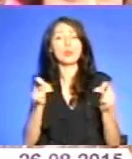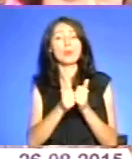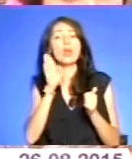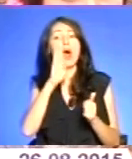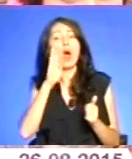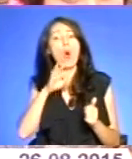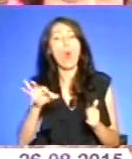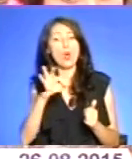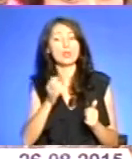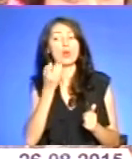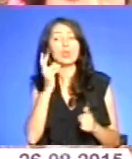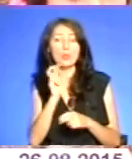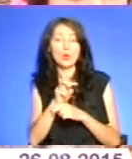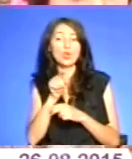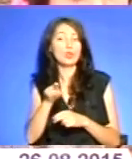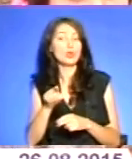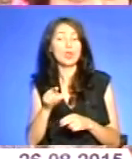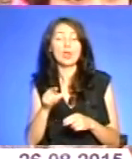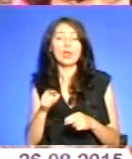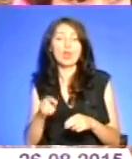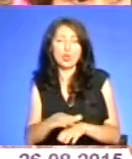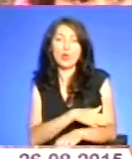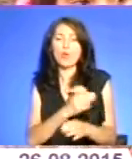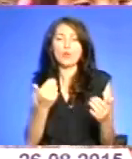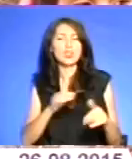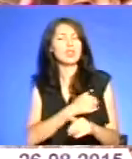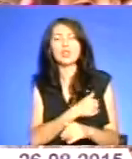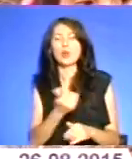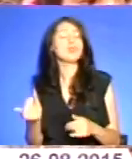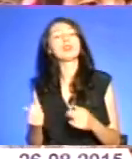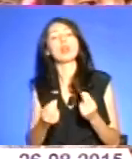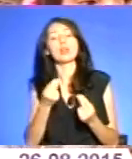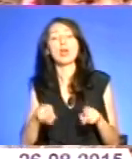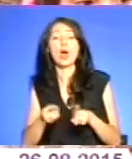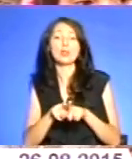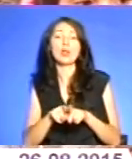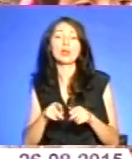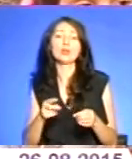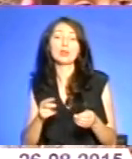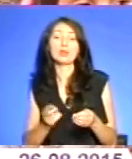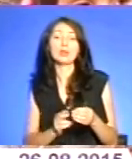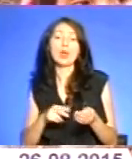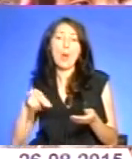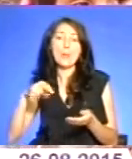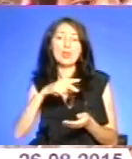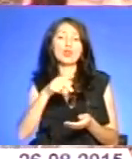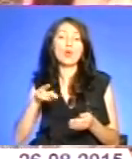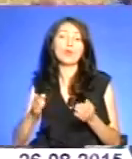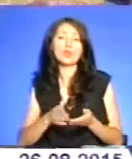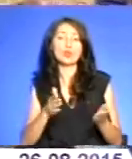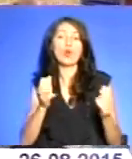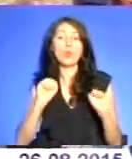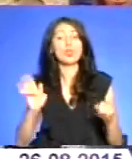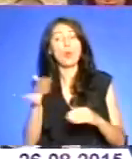коли ми туди доходили, то вже не хотіли скататись. А так собі перейшов через дорогу і можна погуляти, можна